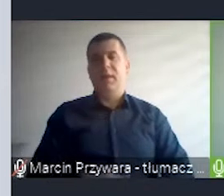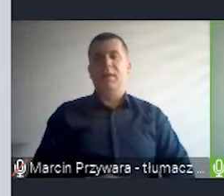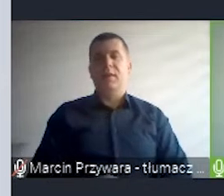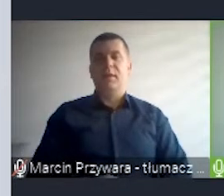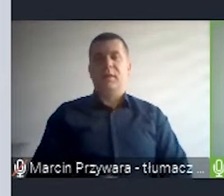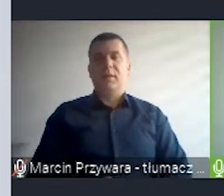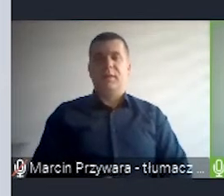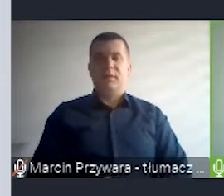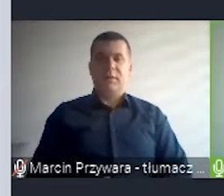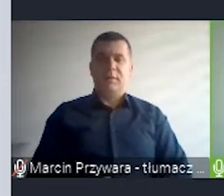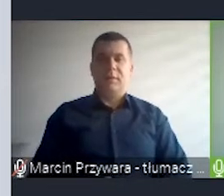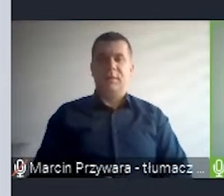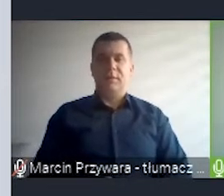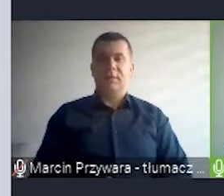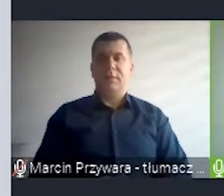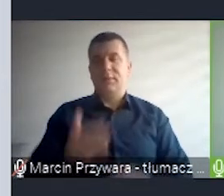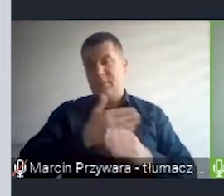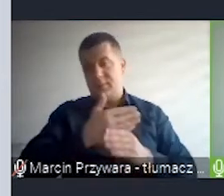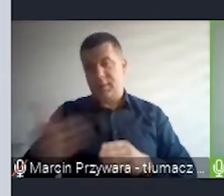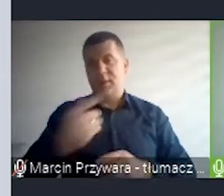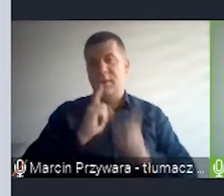Drodzy Państwo, kontynuując,